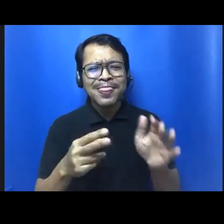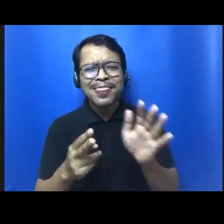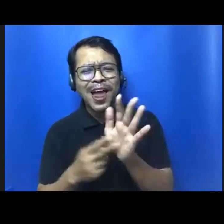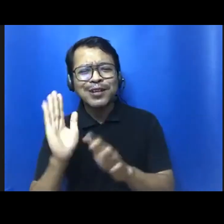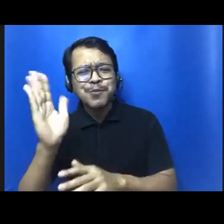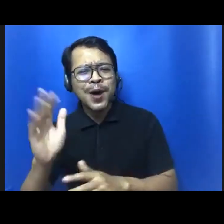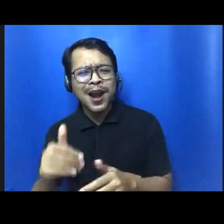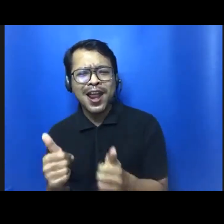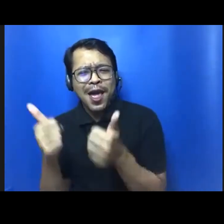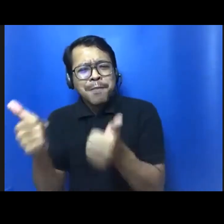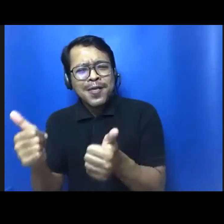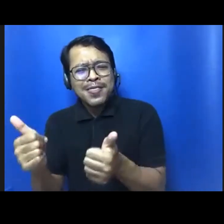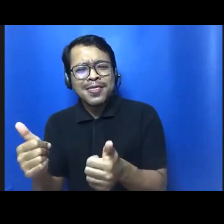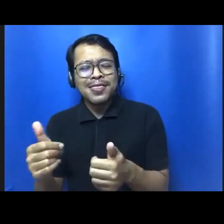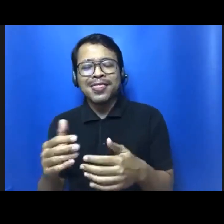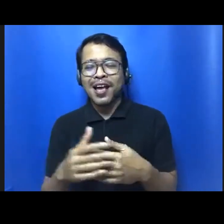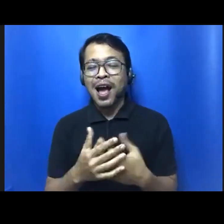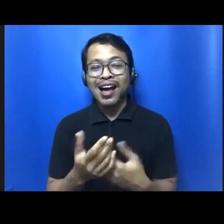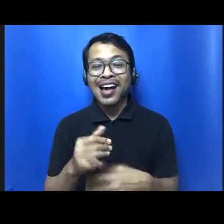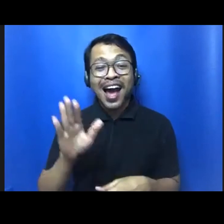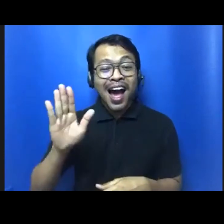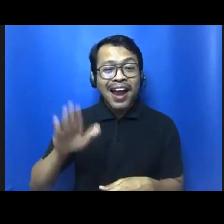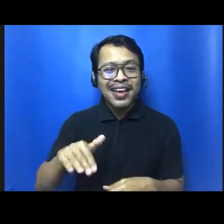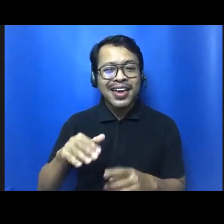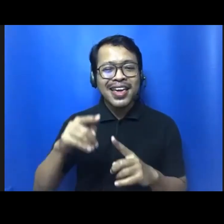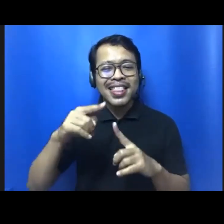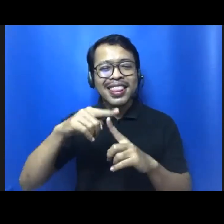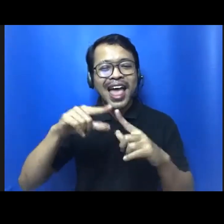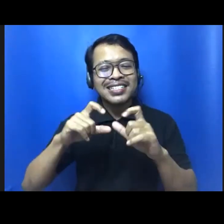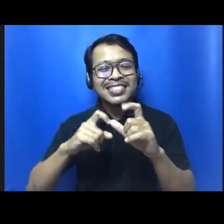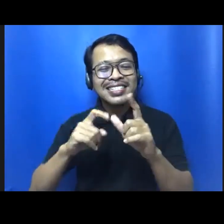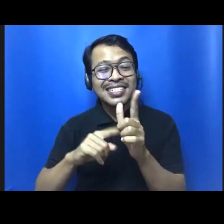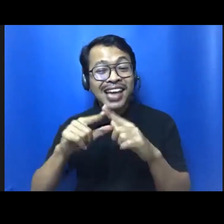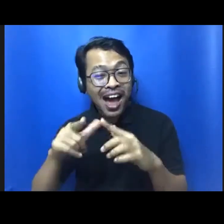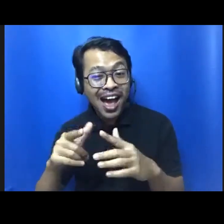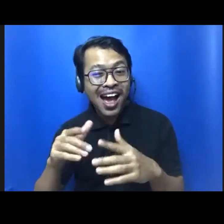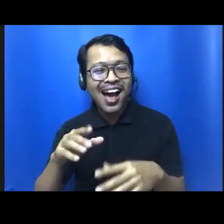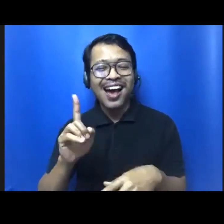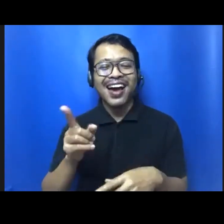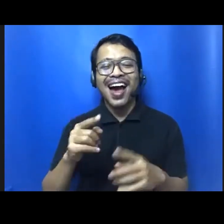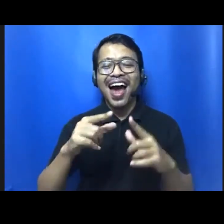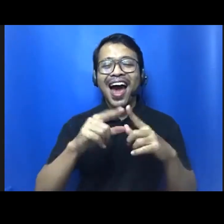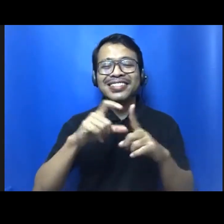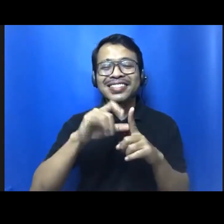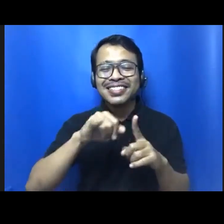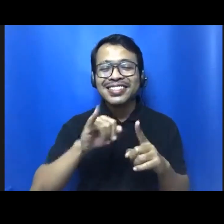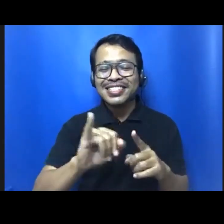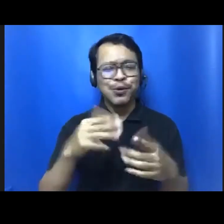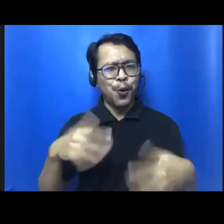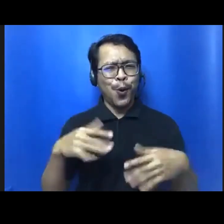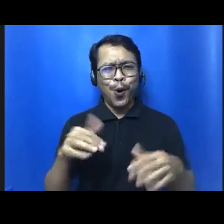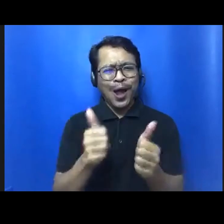hebat, Dek Tasya, Dek Aji, ini luar biasa ya.